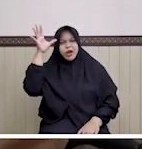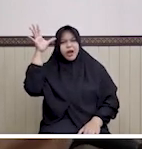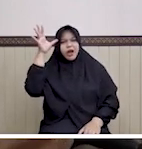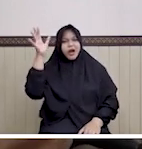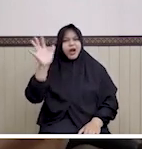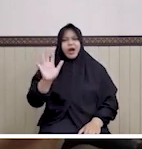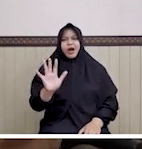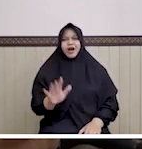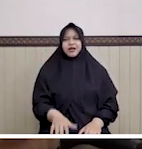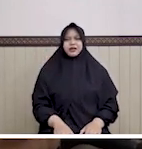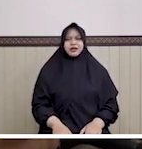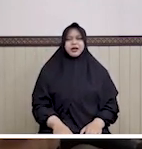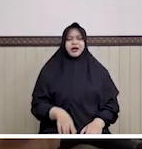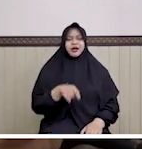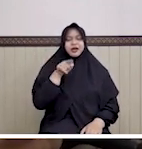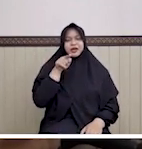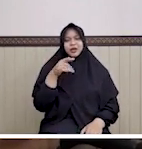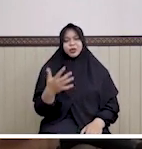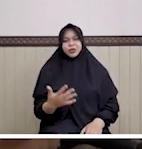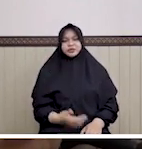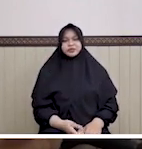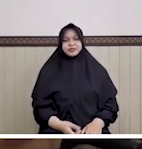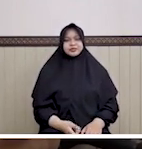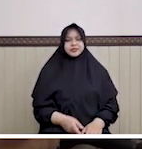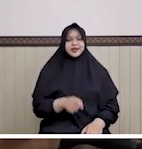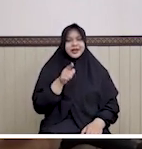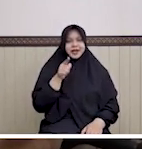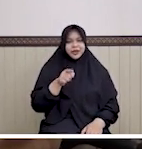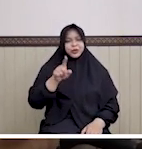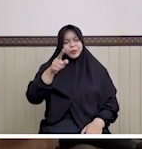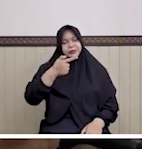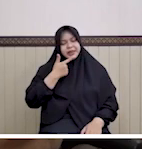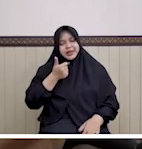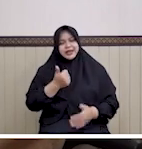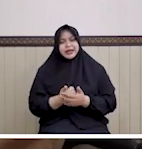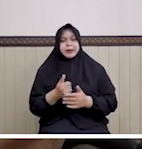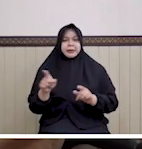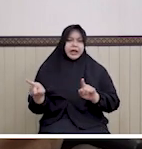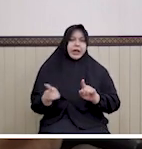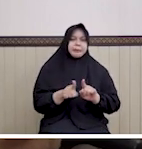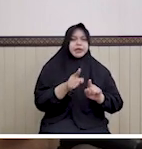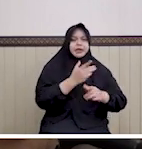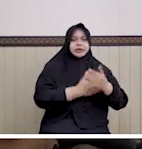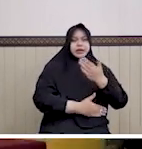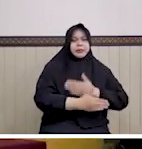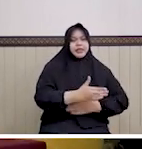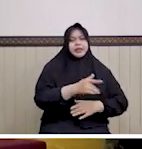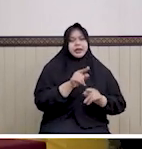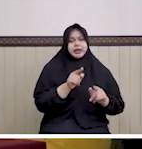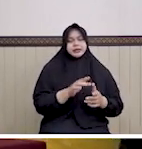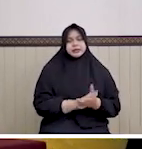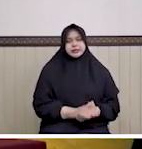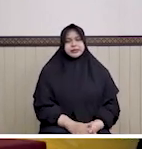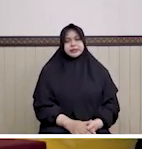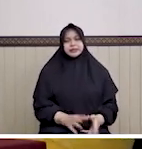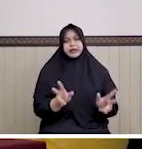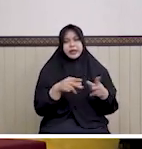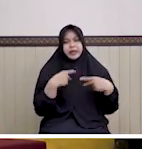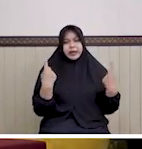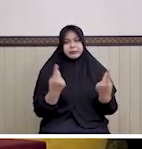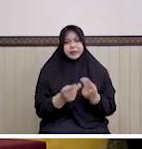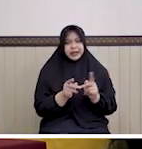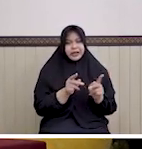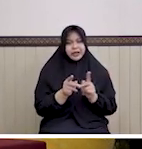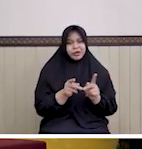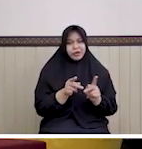sangat langsung kemudian makna penting dari pendam bisa berkata segitiga bbm-nya tetap penting makanya kami sangat Kalau